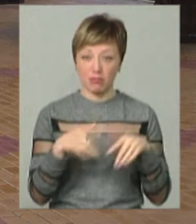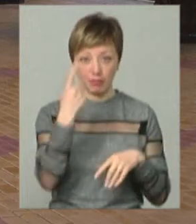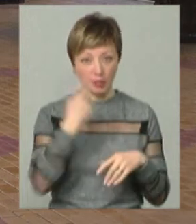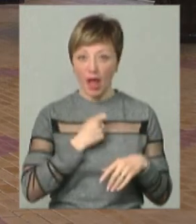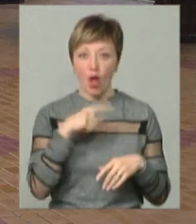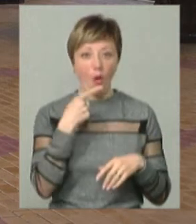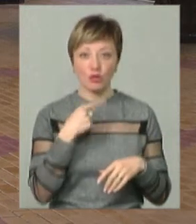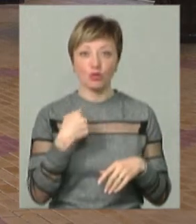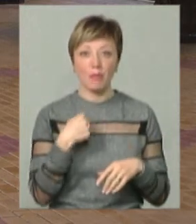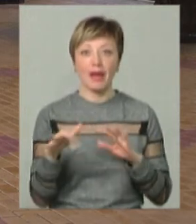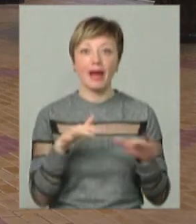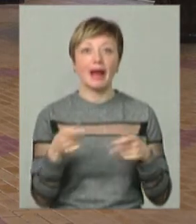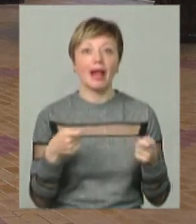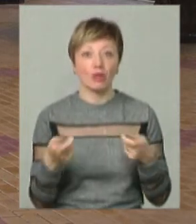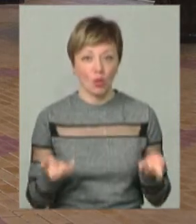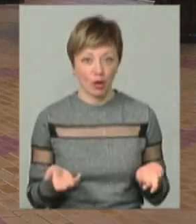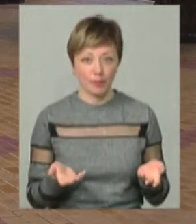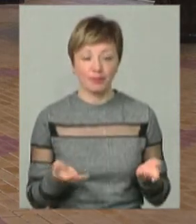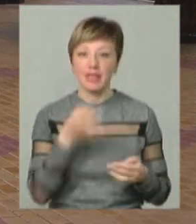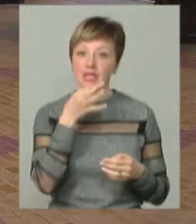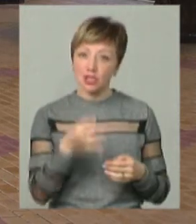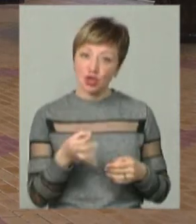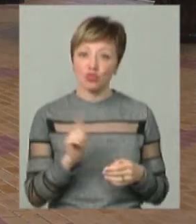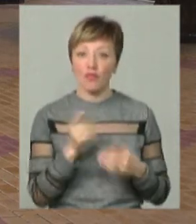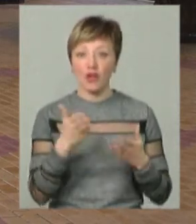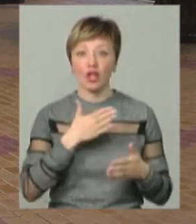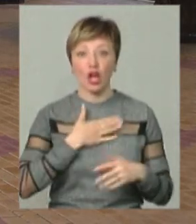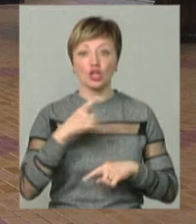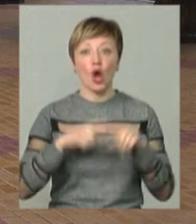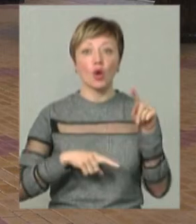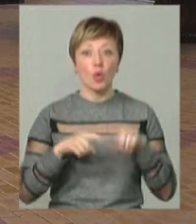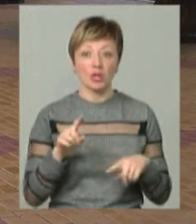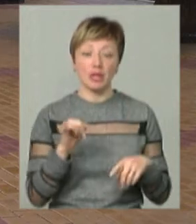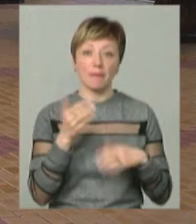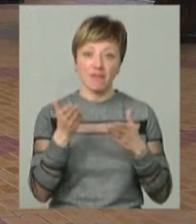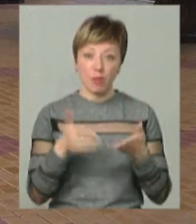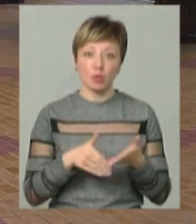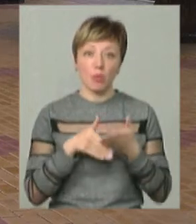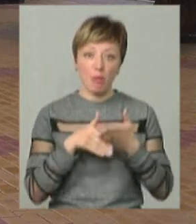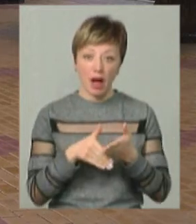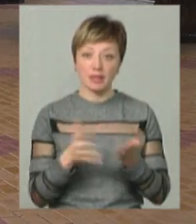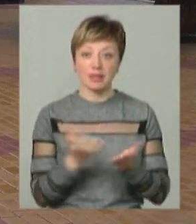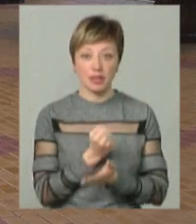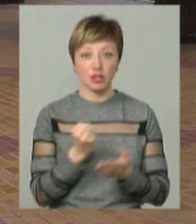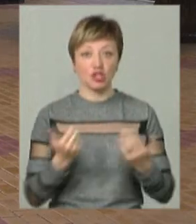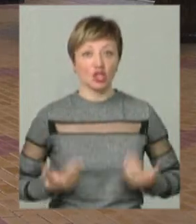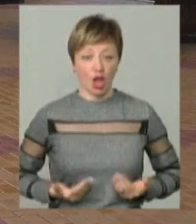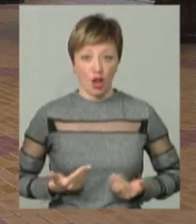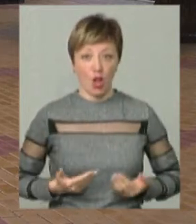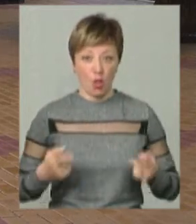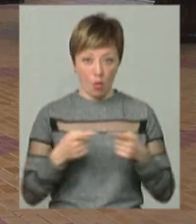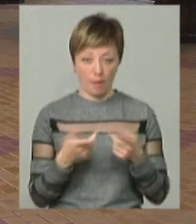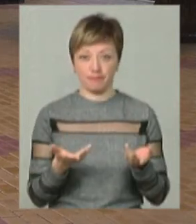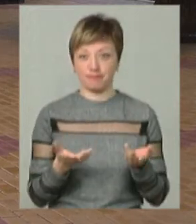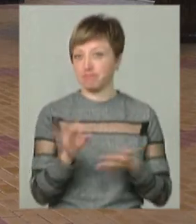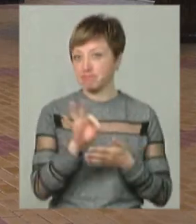не говоріть, що ми рієлтори. Скажіть, що ви наші родичі і ми вам допомагаємо знайти житло. Ну,